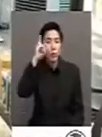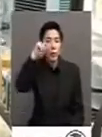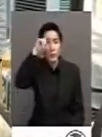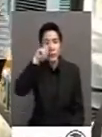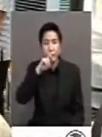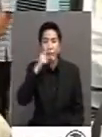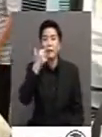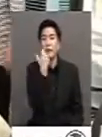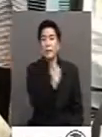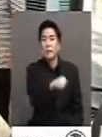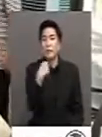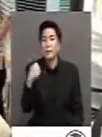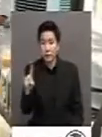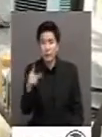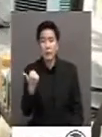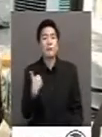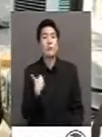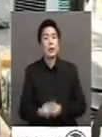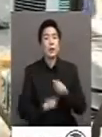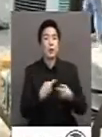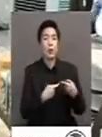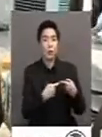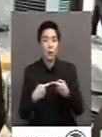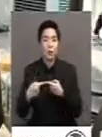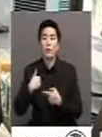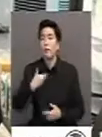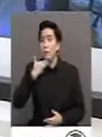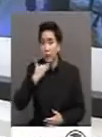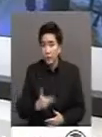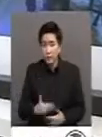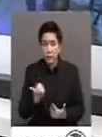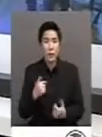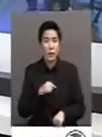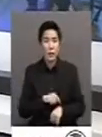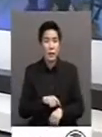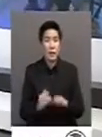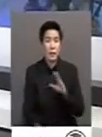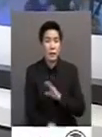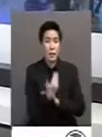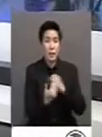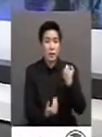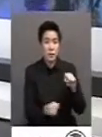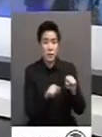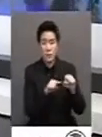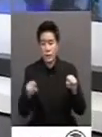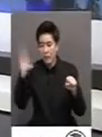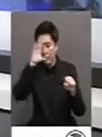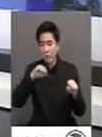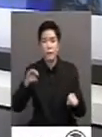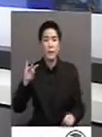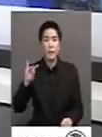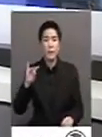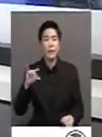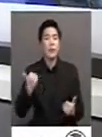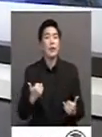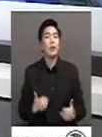ที่10และ11ธันวาคมยังมีให้ได้ช็อปยังมีให้ได้ชิมกันนะคะช่วงเวลาตั้งแต่10โมงเช้าไปจนถึง2ทุ่มกับตลาดนั